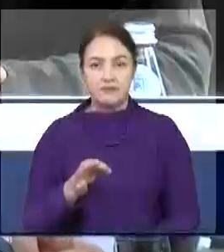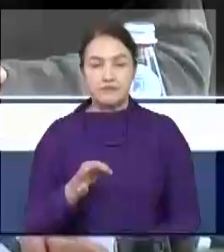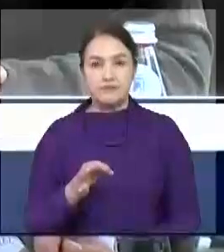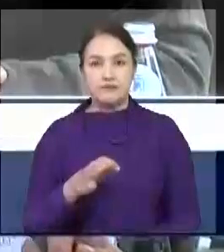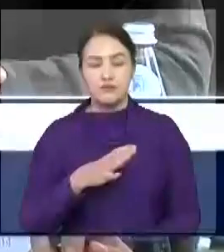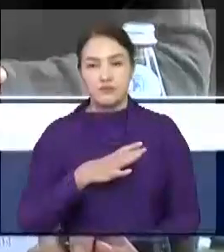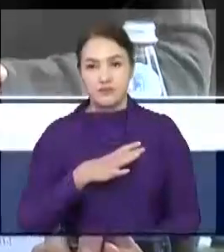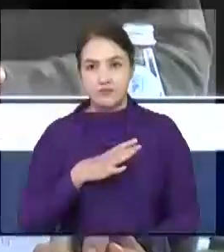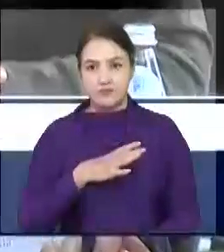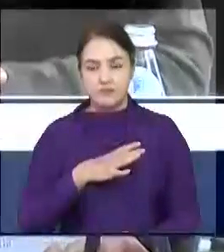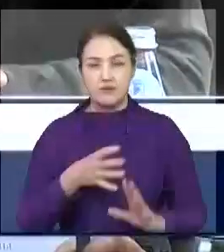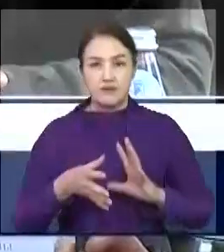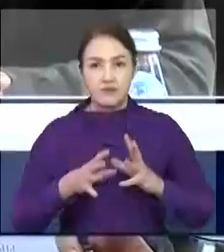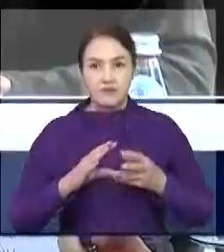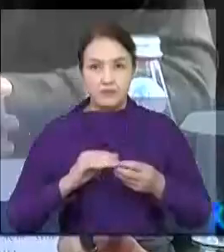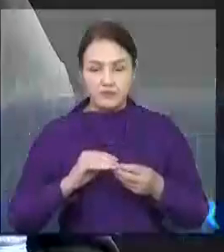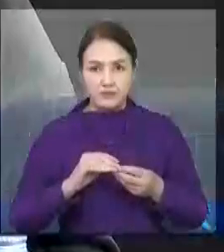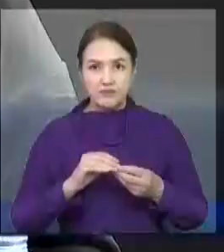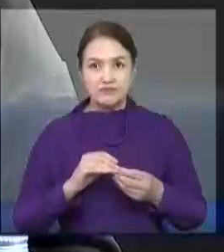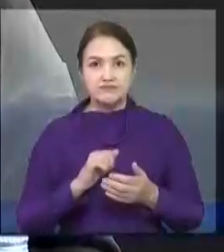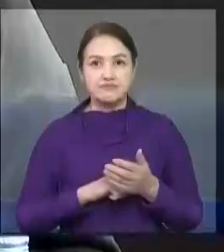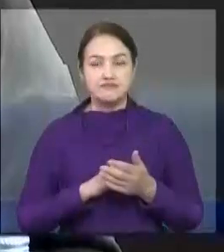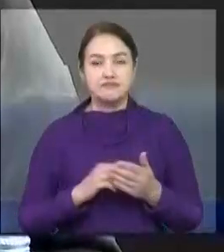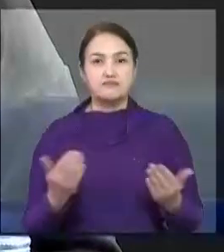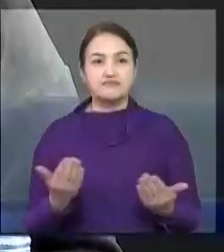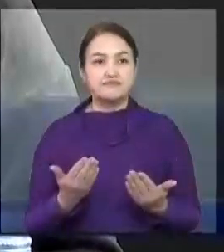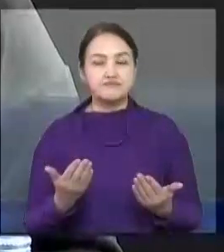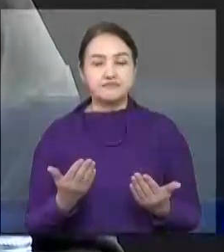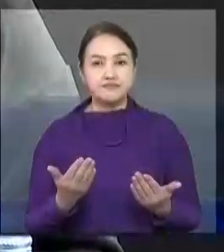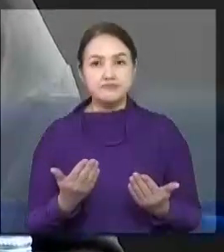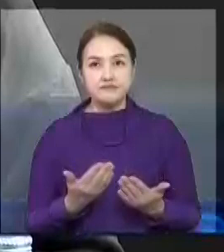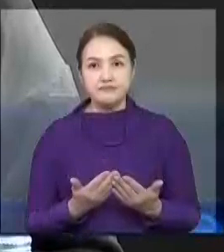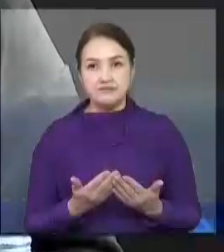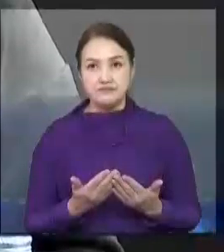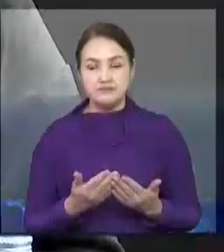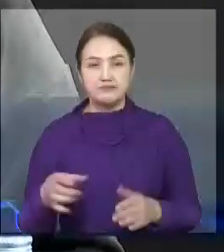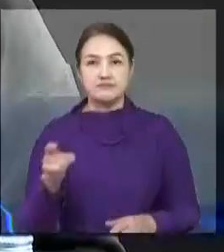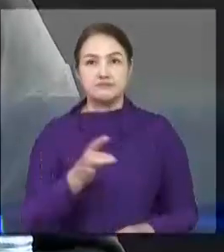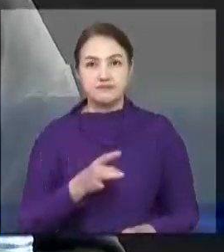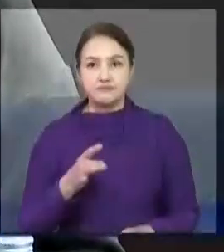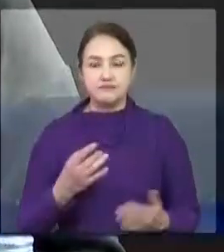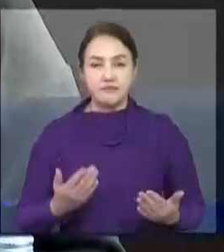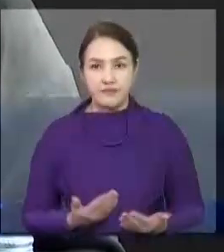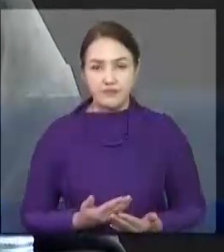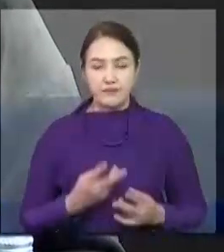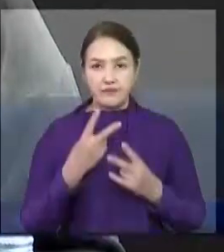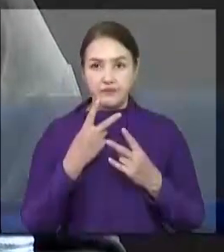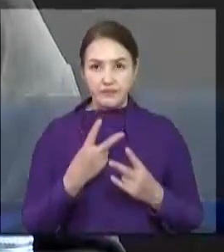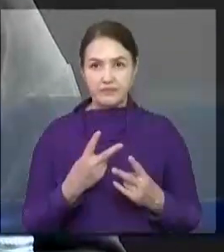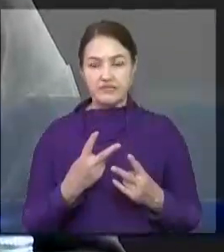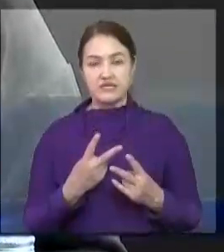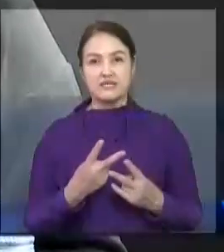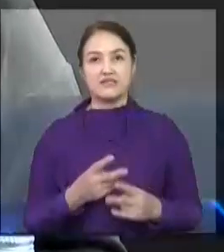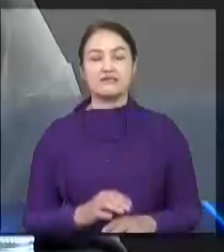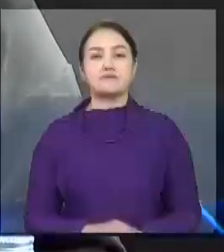болған жағдайдың қорытындысы шығарылу керек қой, себеп неде? Бұл мәселені тіптен республикалық тұрғыдан қарау